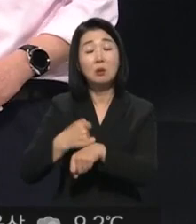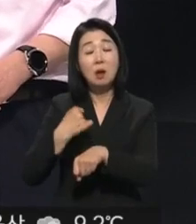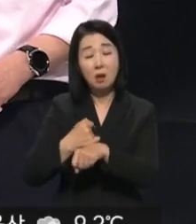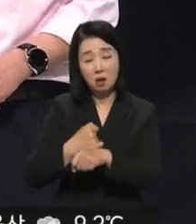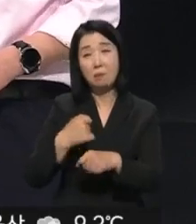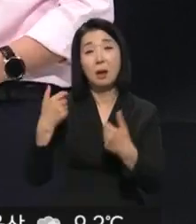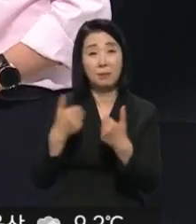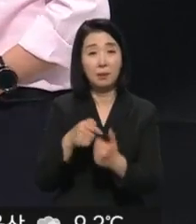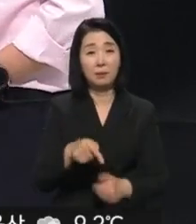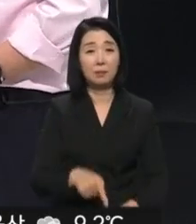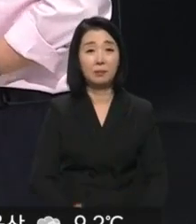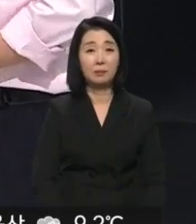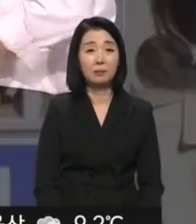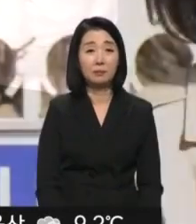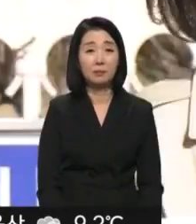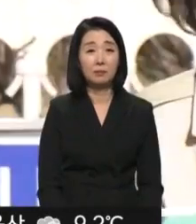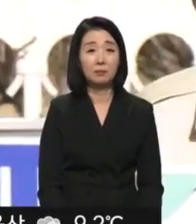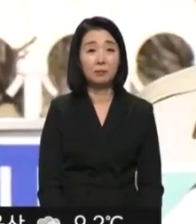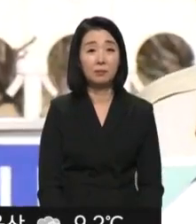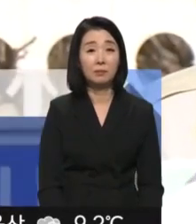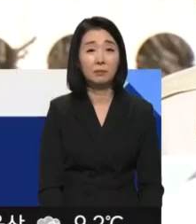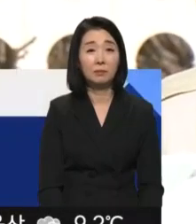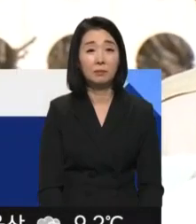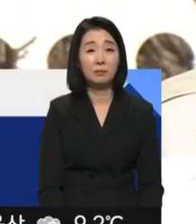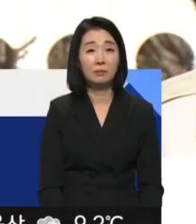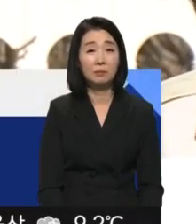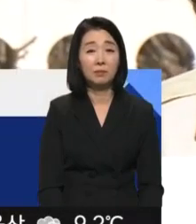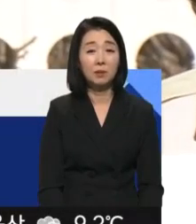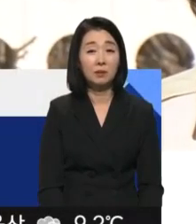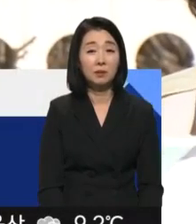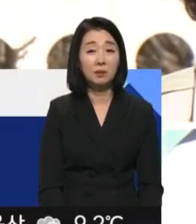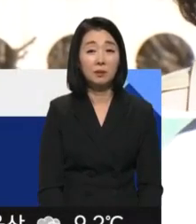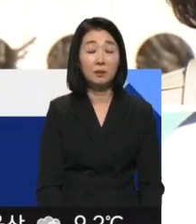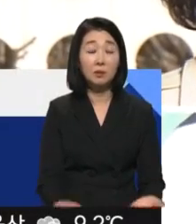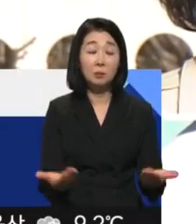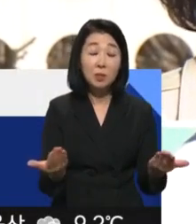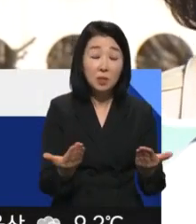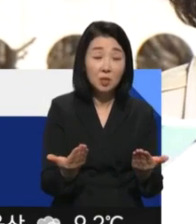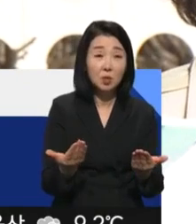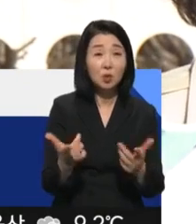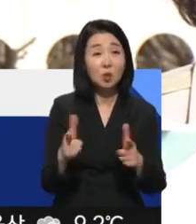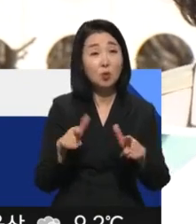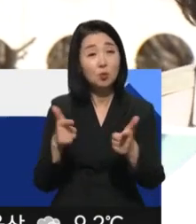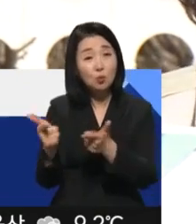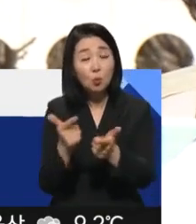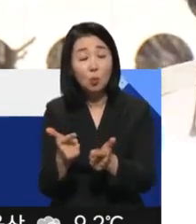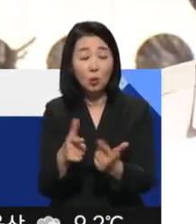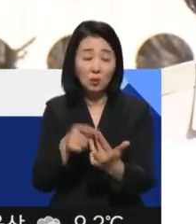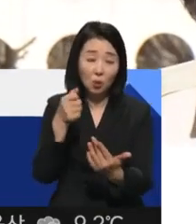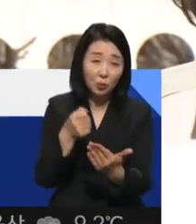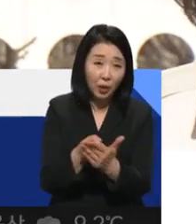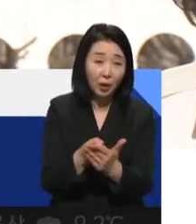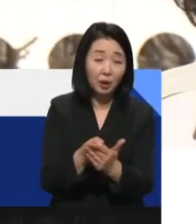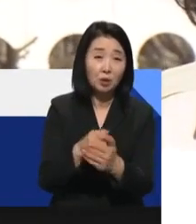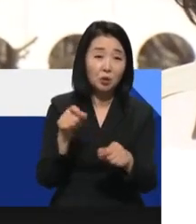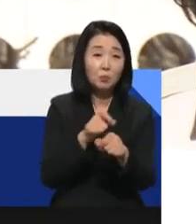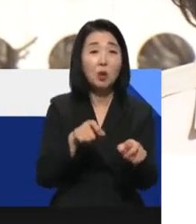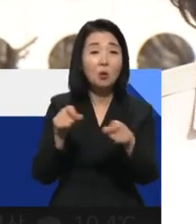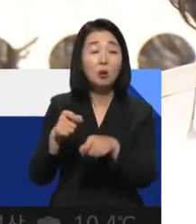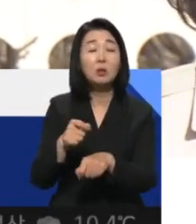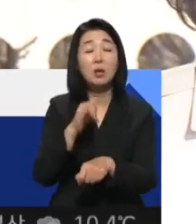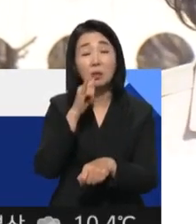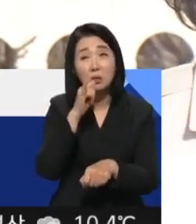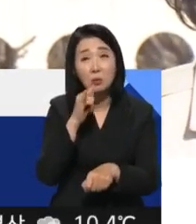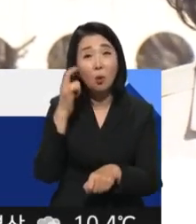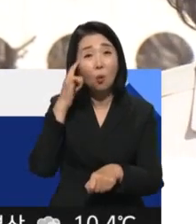근거이기도 합니다. 현재도 유연 근로제와 특별 연장 근로, 선택 근로제 등 노동시간의 유연성을 확보할